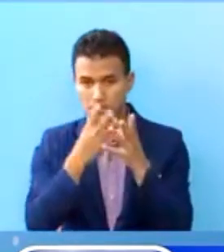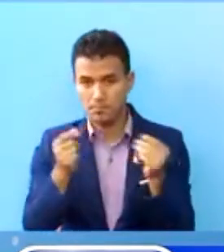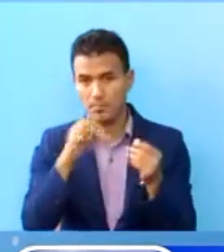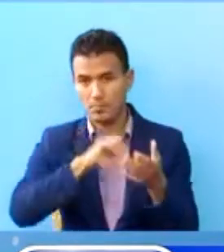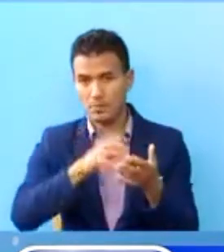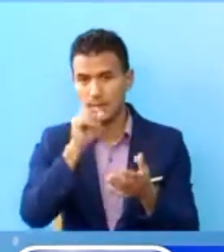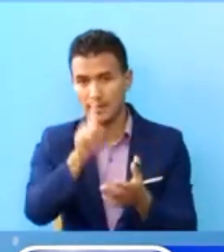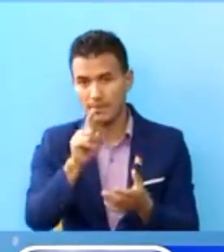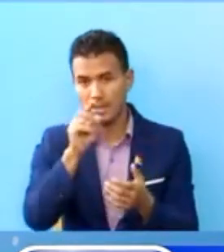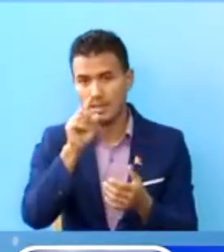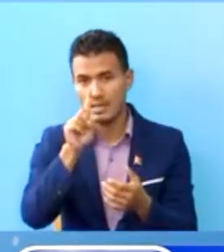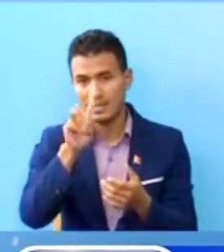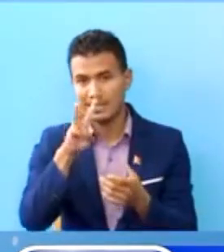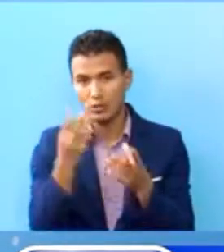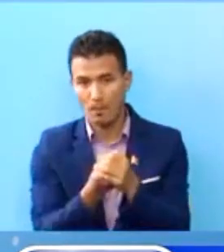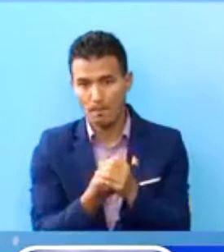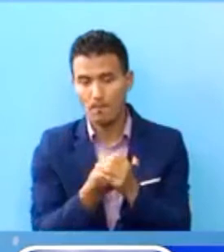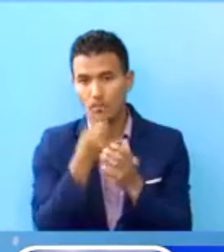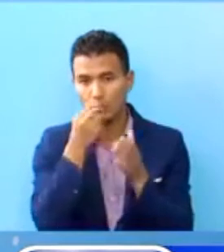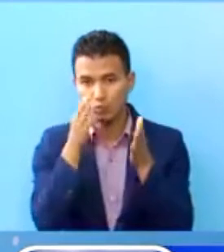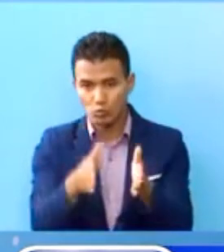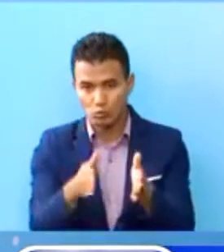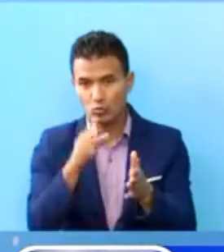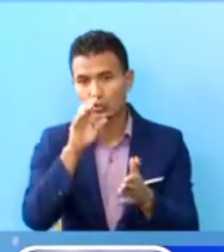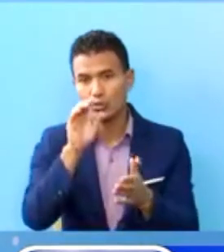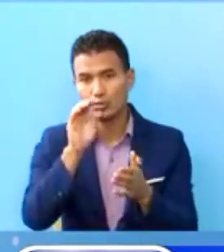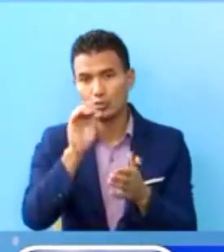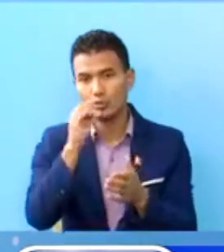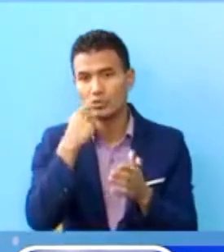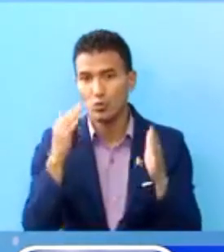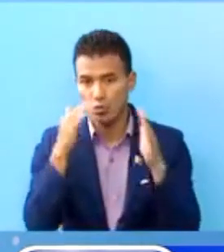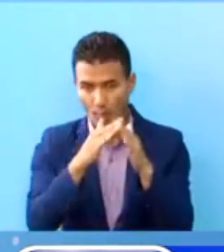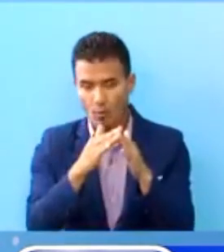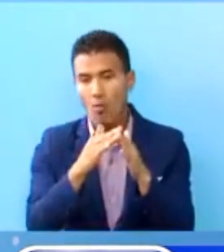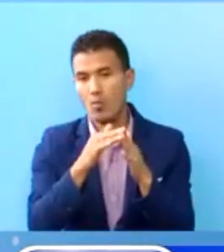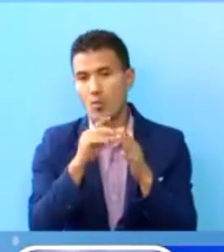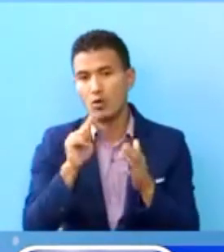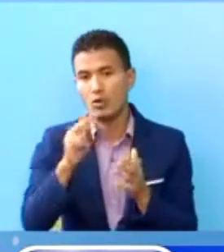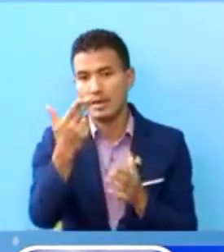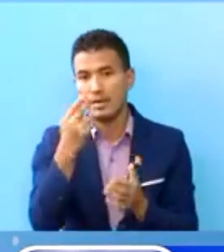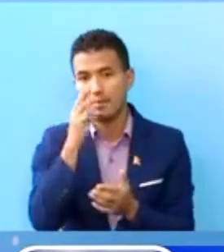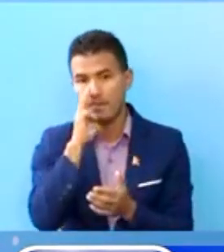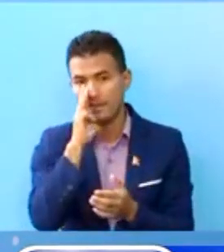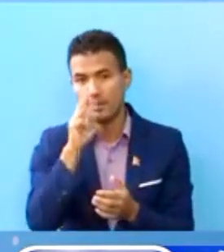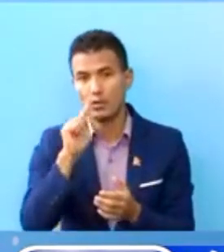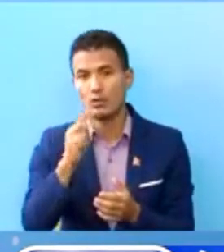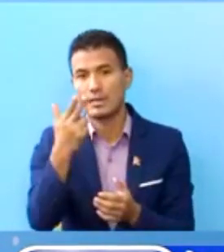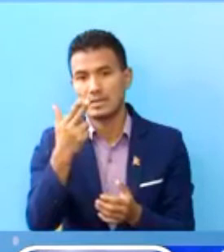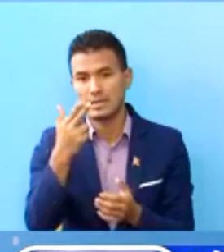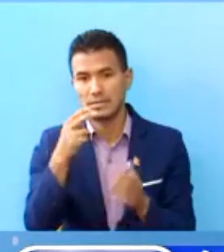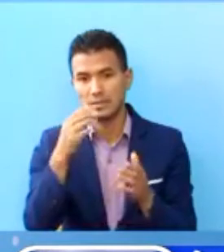प्रदेश एकमा 13 भोजपुर र सोलुखुम्बु र कर्णाली प्रदेशमा